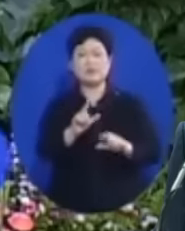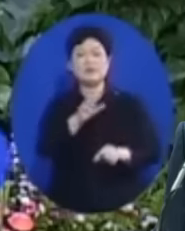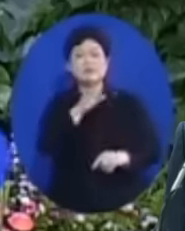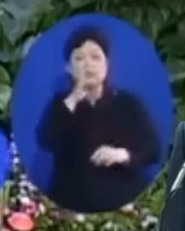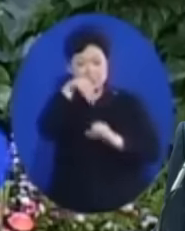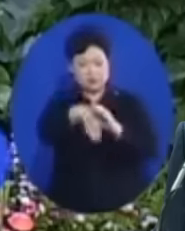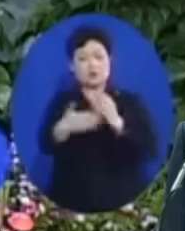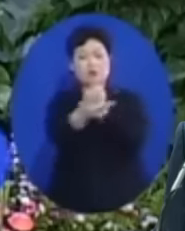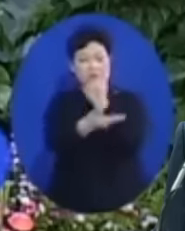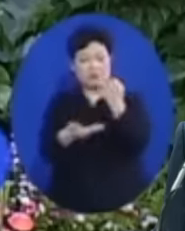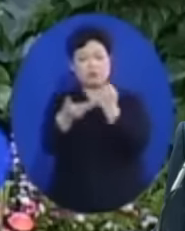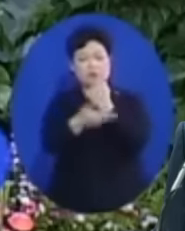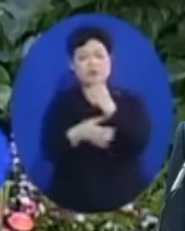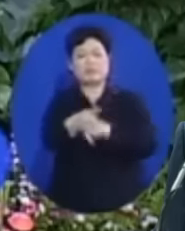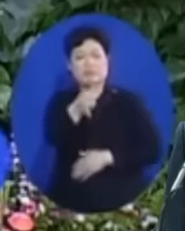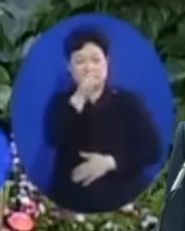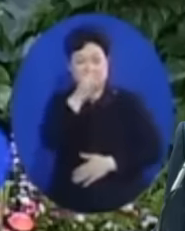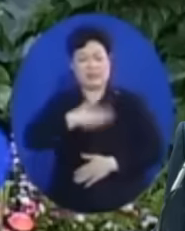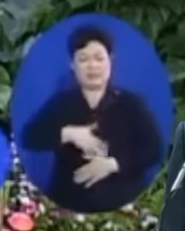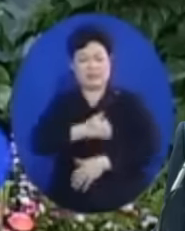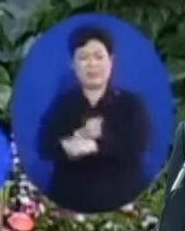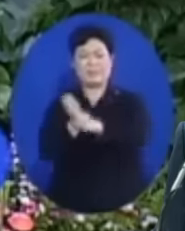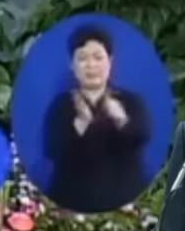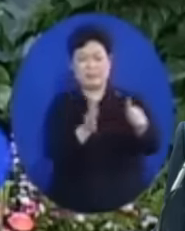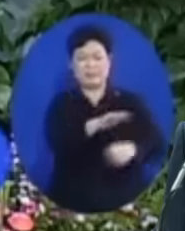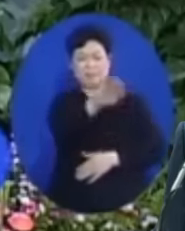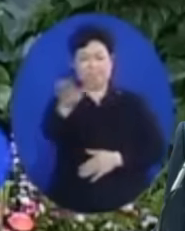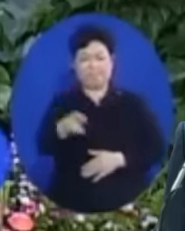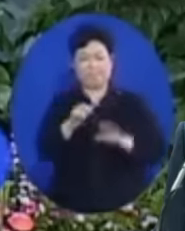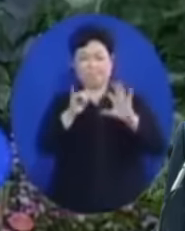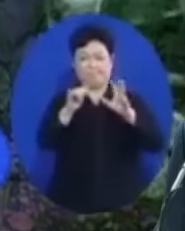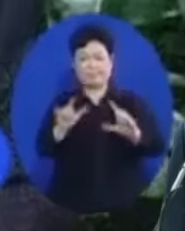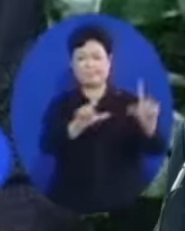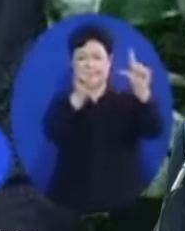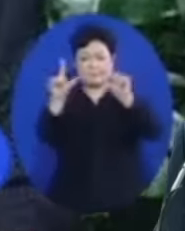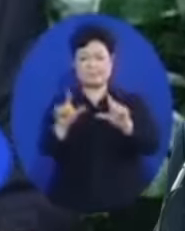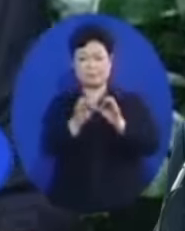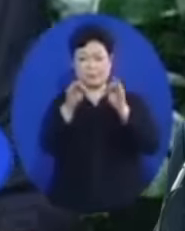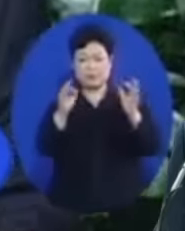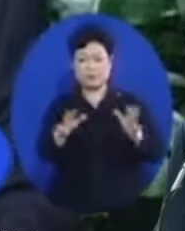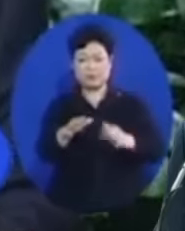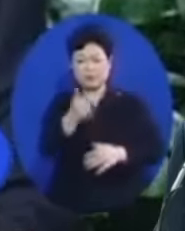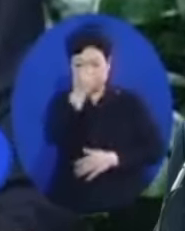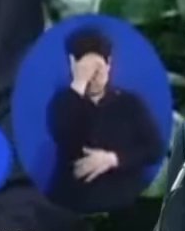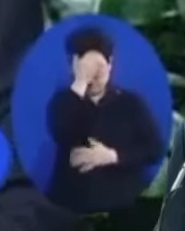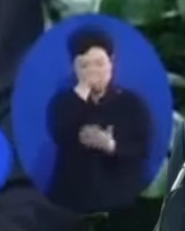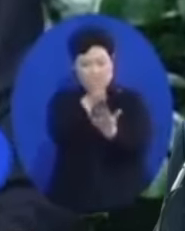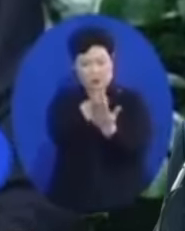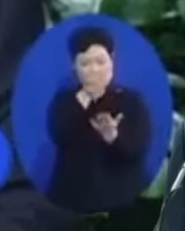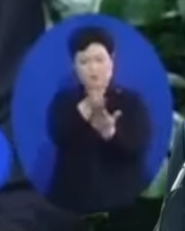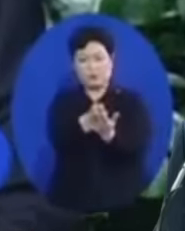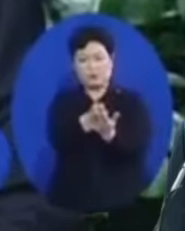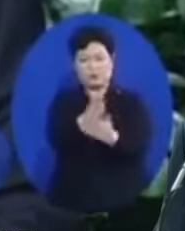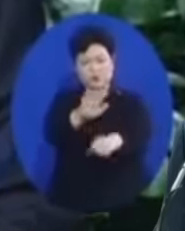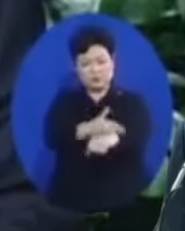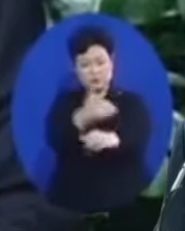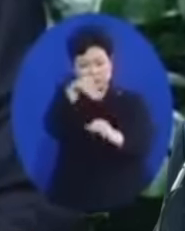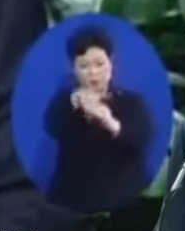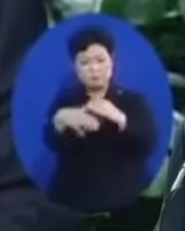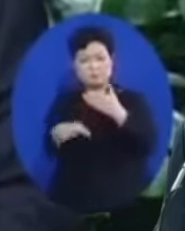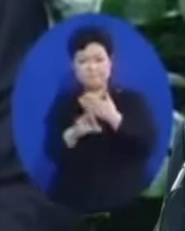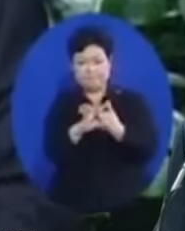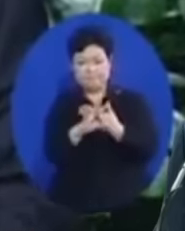거두기도 있다는 것을 알아야 되는 것입니다. 우리가 이 세상에 살면서 윤리와 도덕적으로 잘못 심어